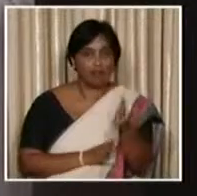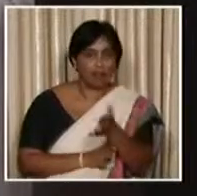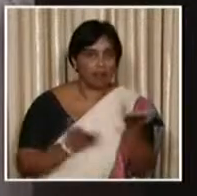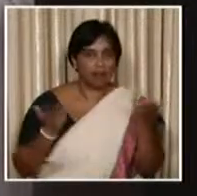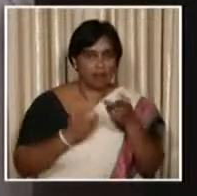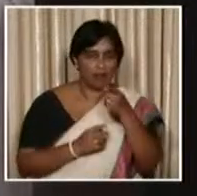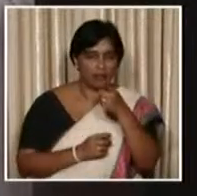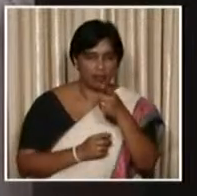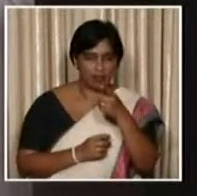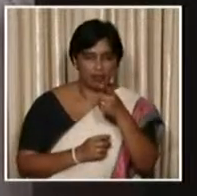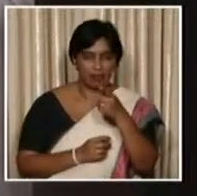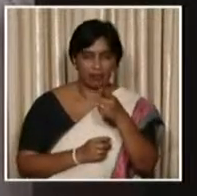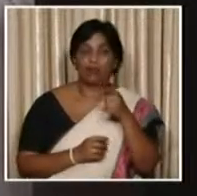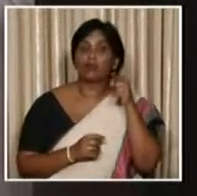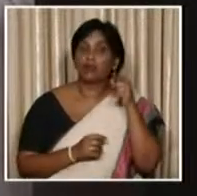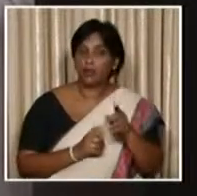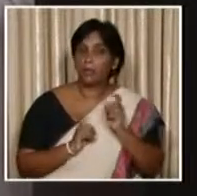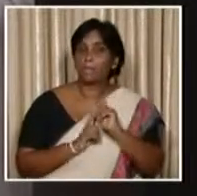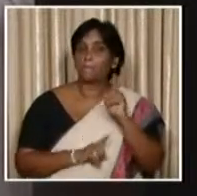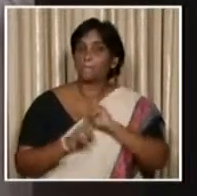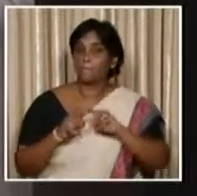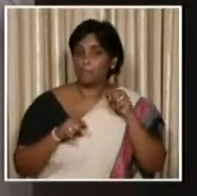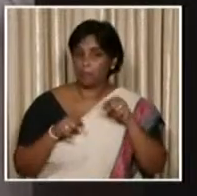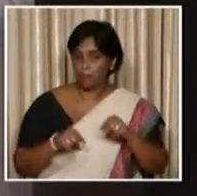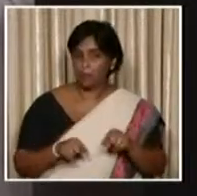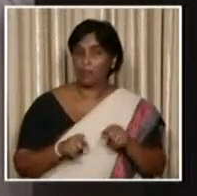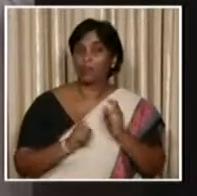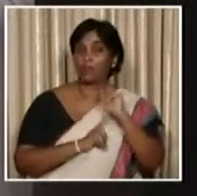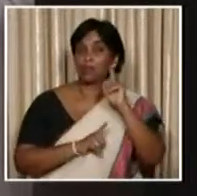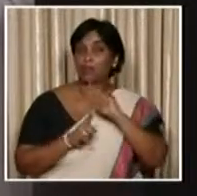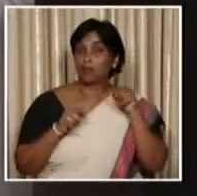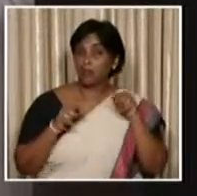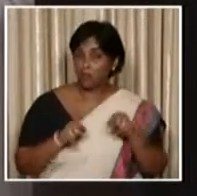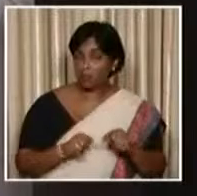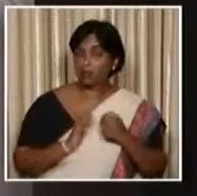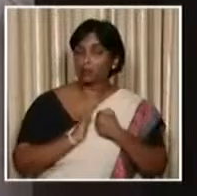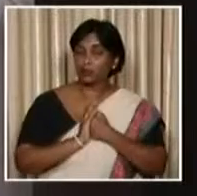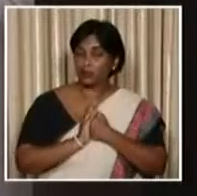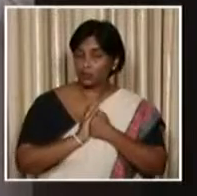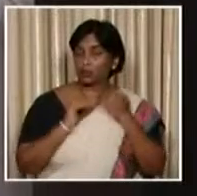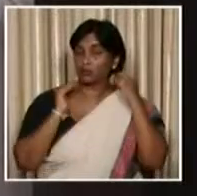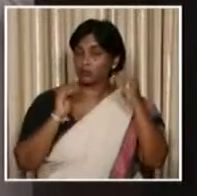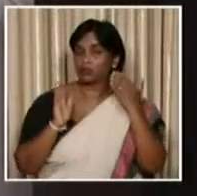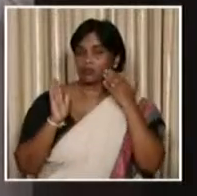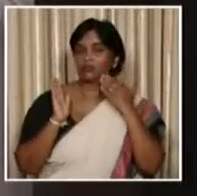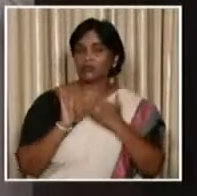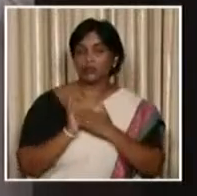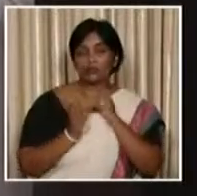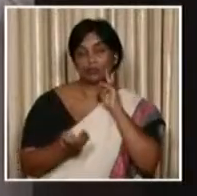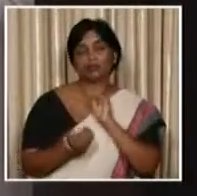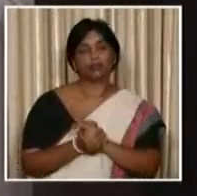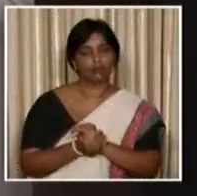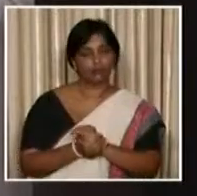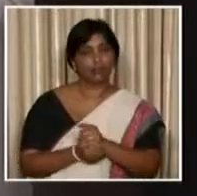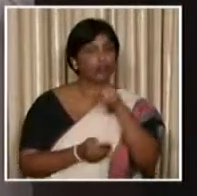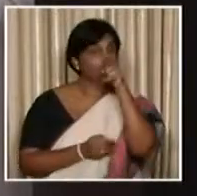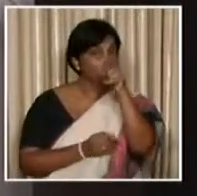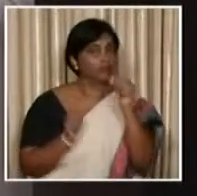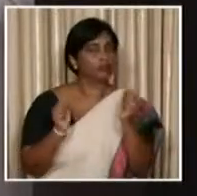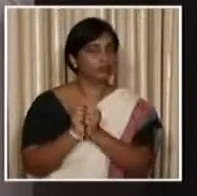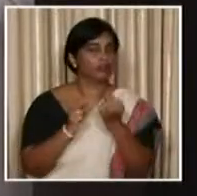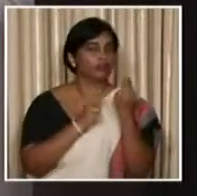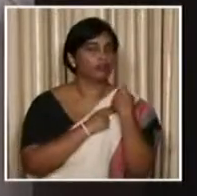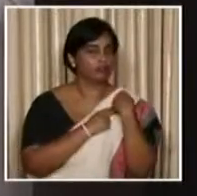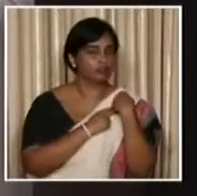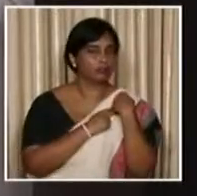වෙන්න බෑ. මේ පාර්ලිමේන්ට් එකේ පාර්ලිමේන්තුවේ උත්තරීතර භාවය රකින්නට ඔබතුමා බැඳිලා